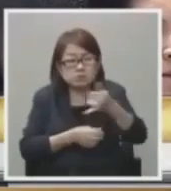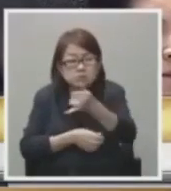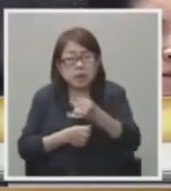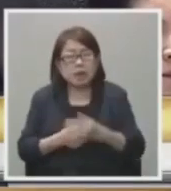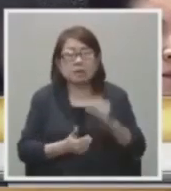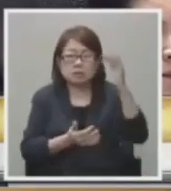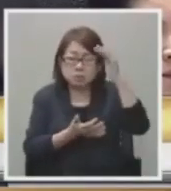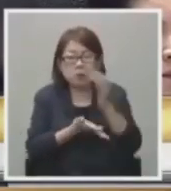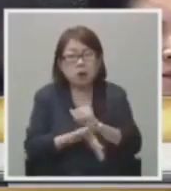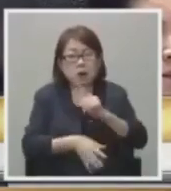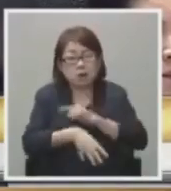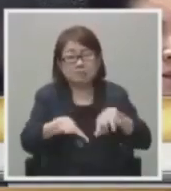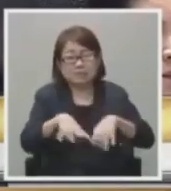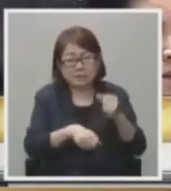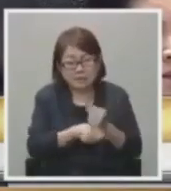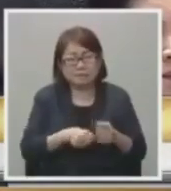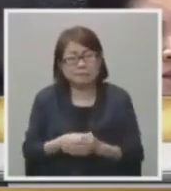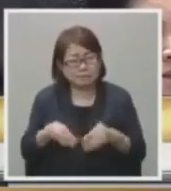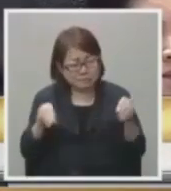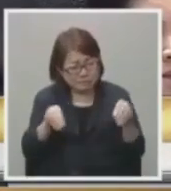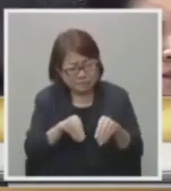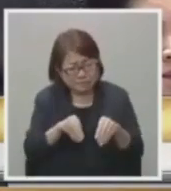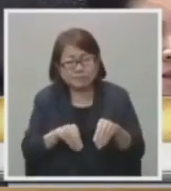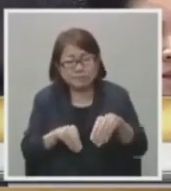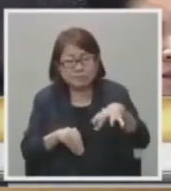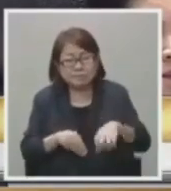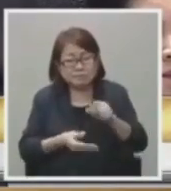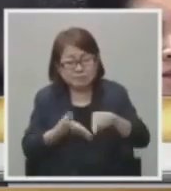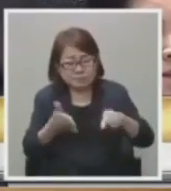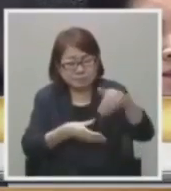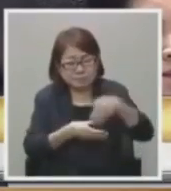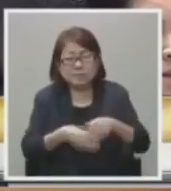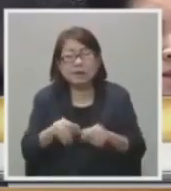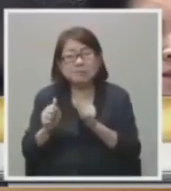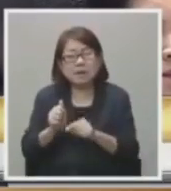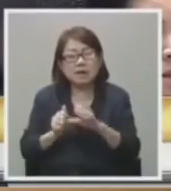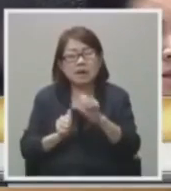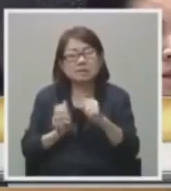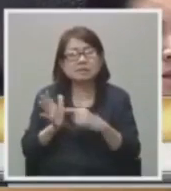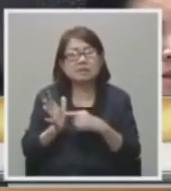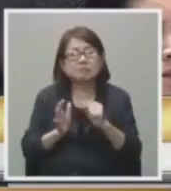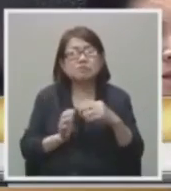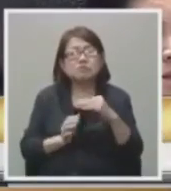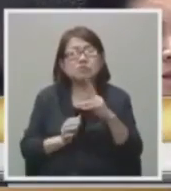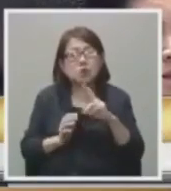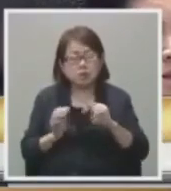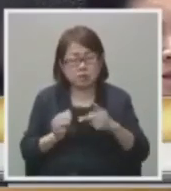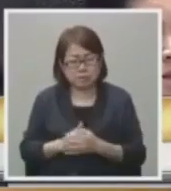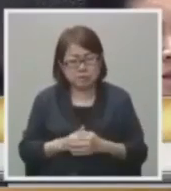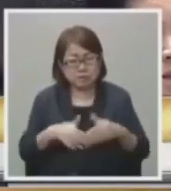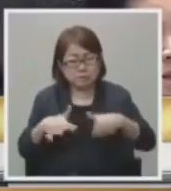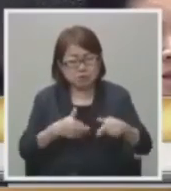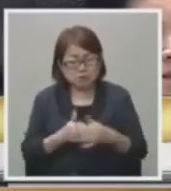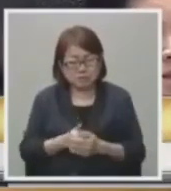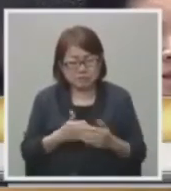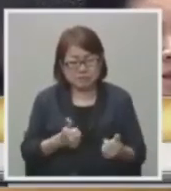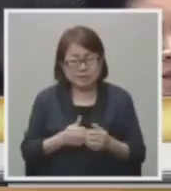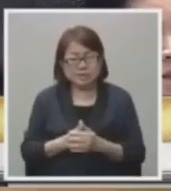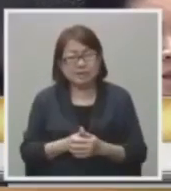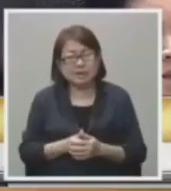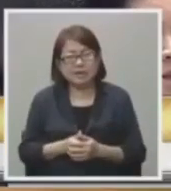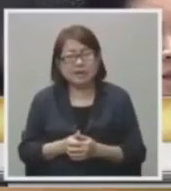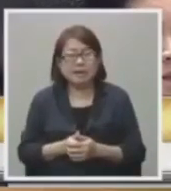ะอยู่ใกล้ๆสำนักงานเลือกตั้งผมที่อำเภอสำโรงเอาชาวบ้านนี่แหละครับพอหากินระดับสูงหน่อยแล้ว